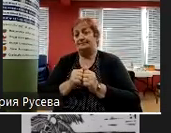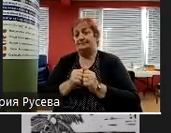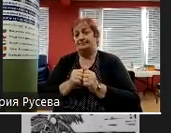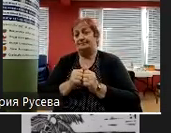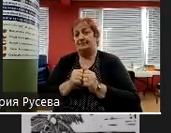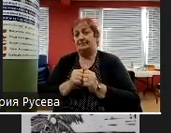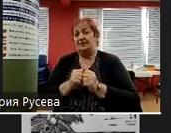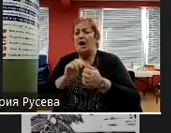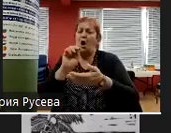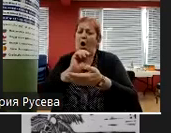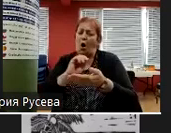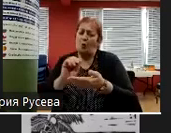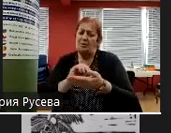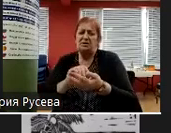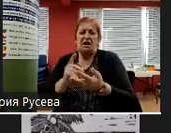описание или там